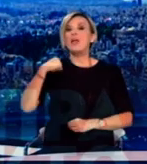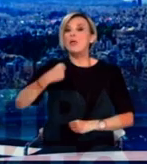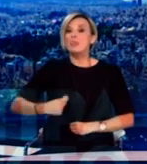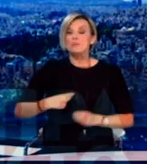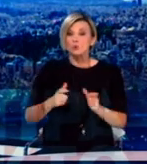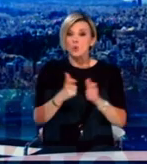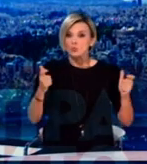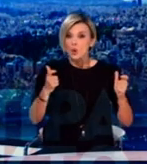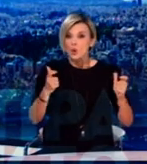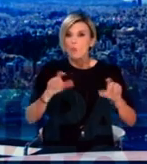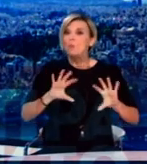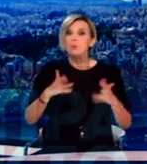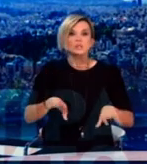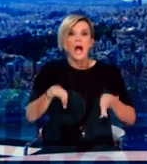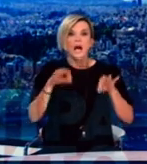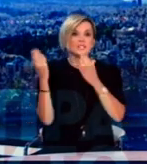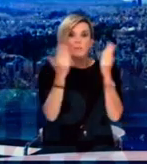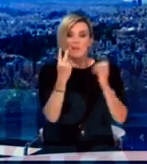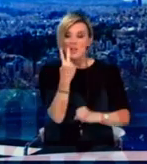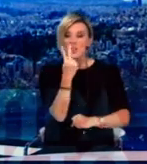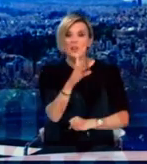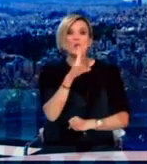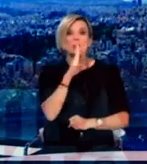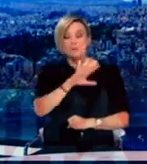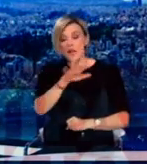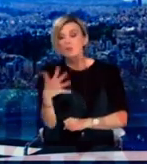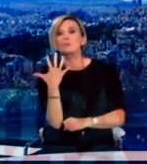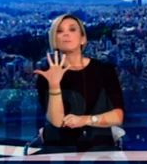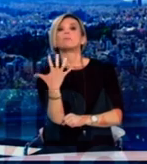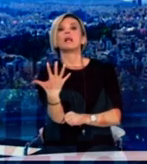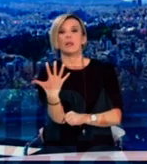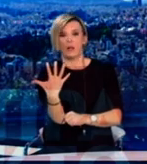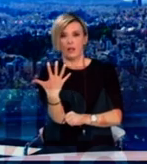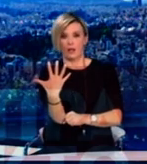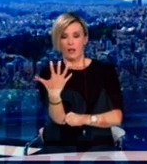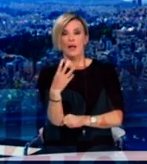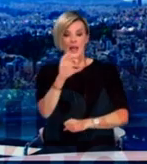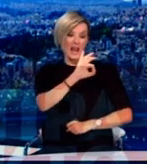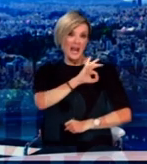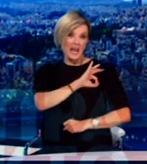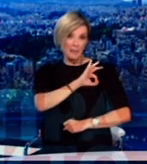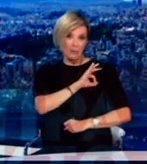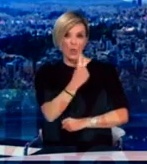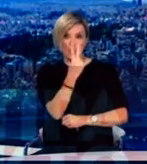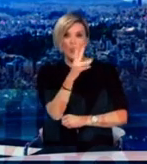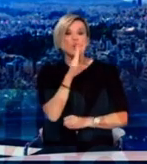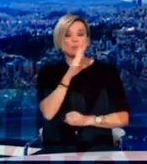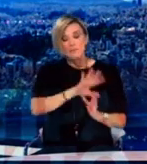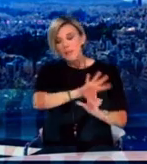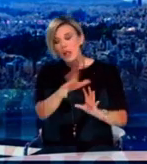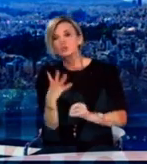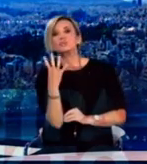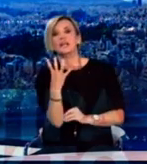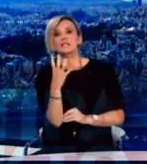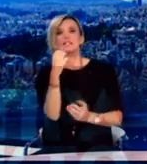τις 5 για τα δημοτικά, από τις 2 το μεσημέρι έως τις 4:20 για τα νηπιαγωγεία και αυτές οι ώρες περιλαμβάνουν και